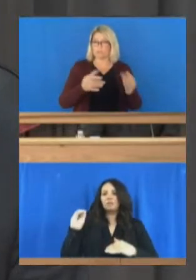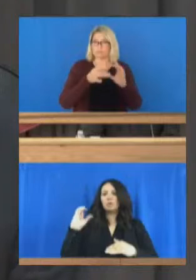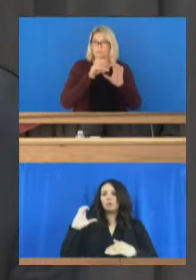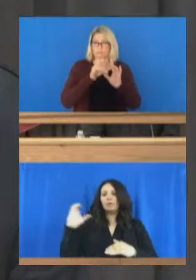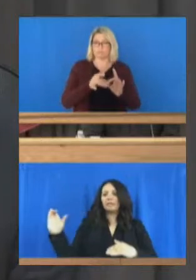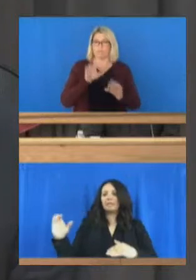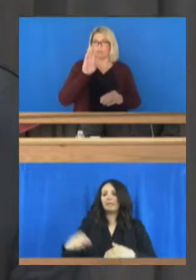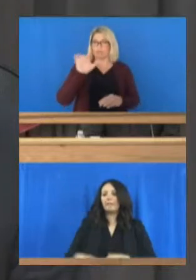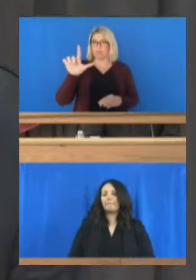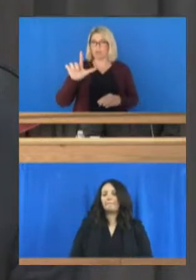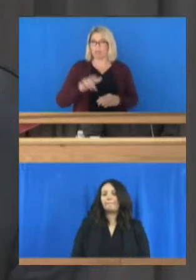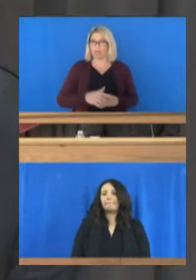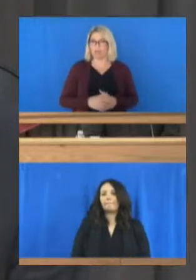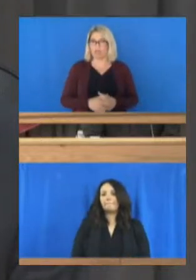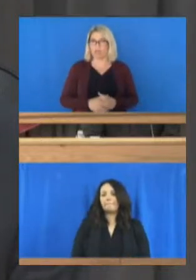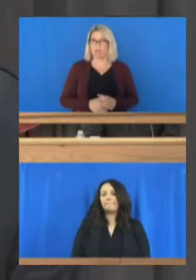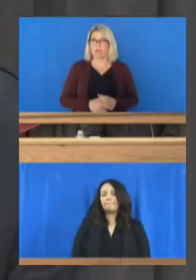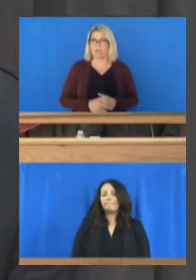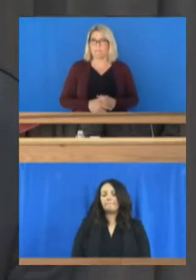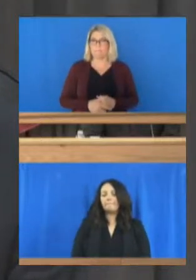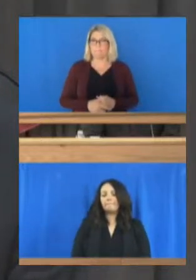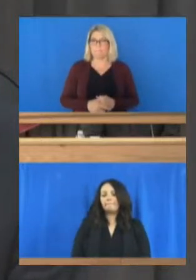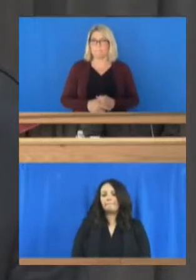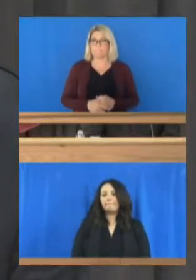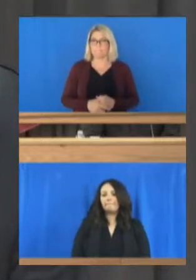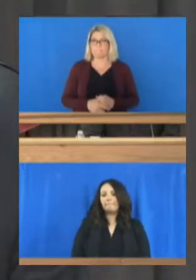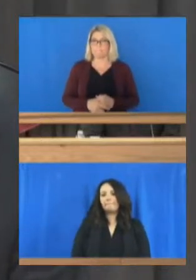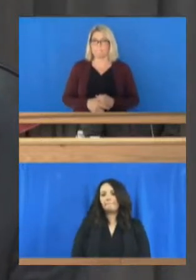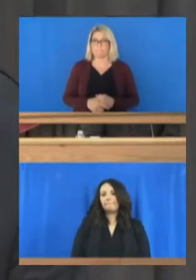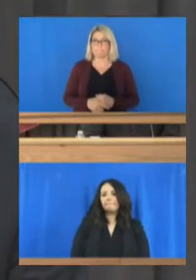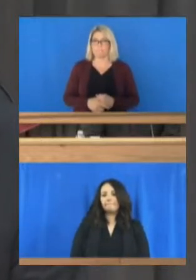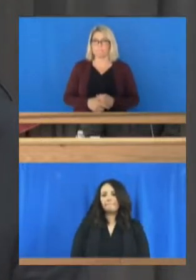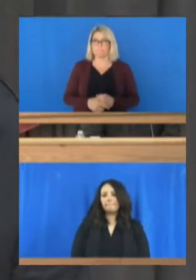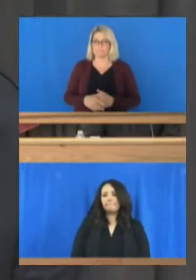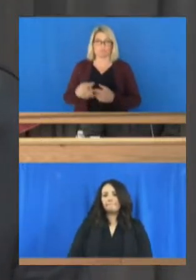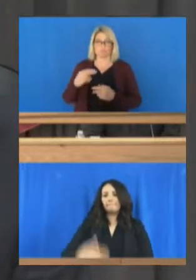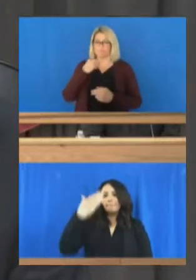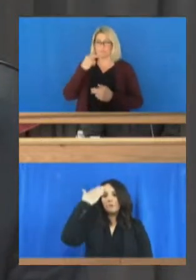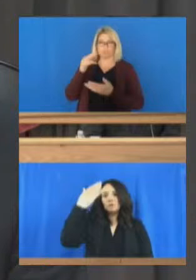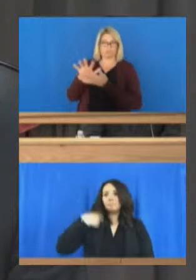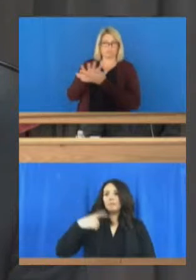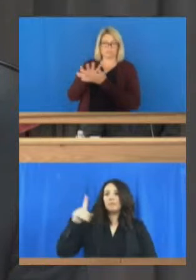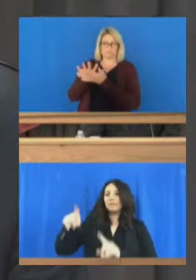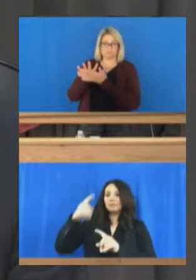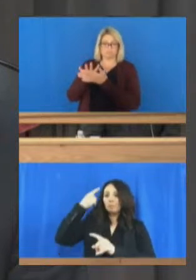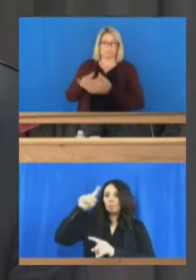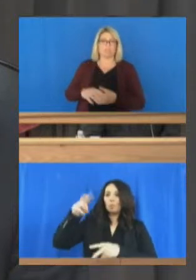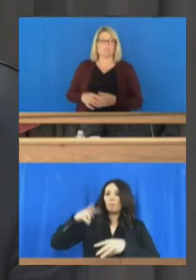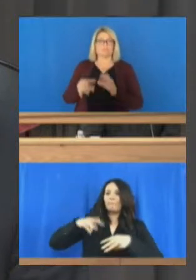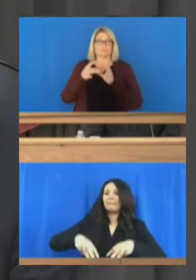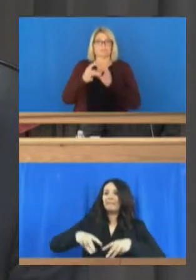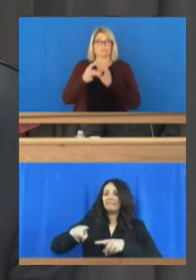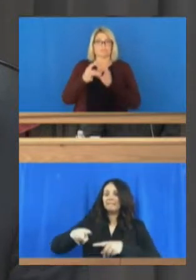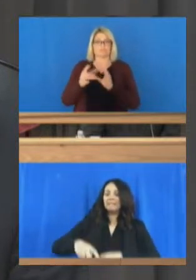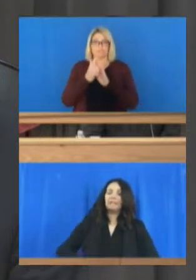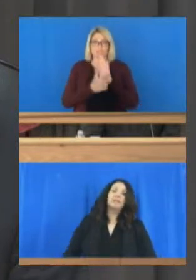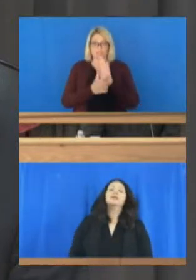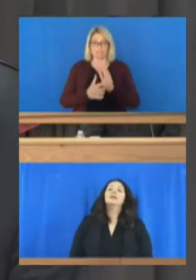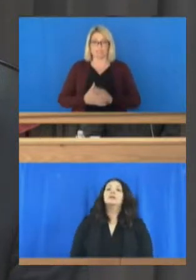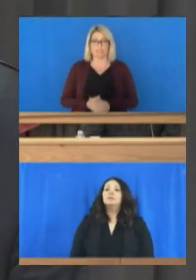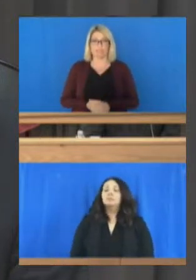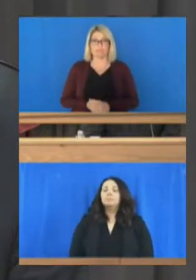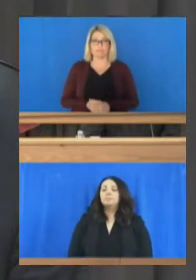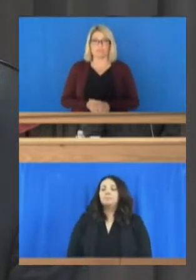programme de psycho-éducationnel, assessment psycho-éducationnel dans nos écoles. Alors, on a pleinement intention d'aller en avant. On va toujours